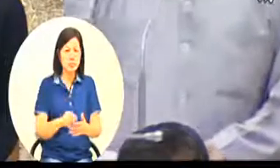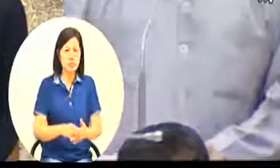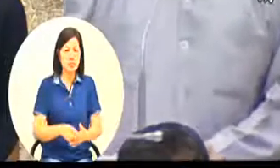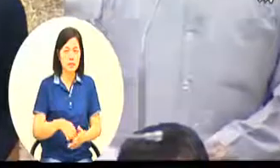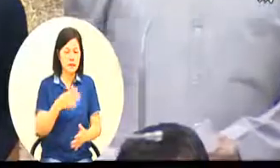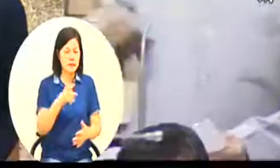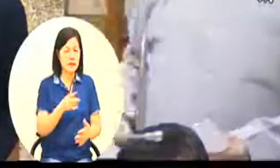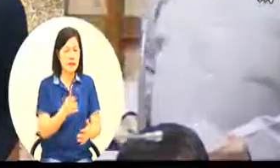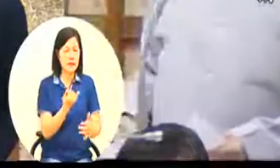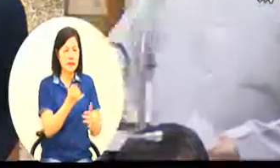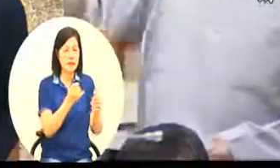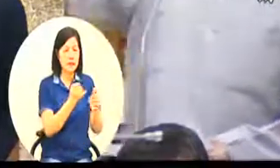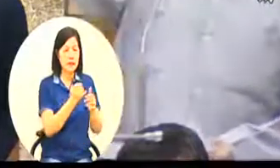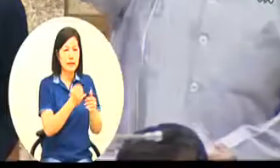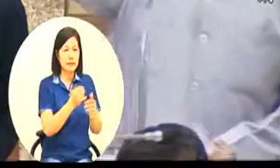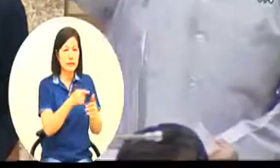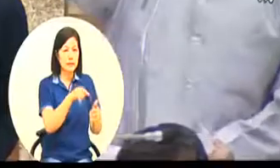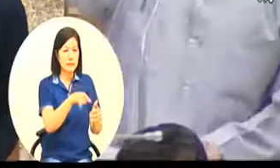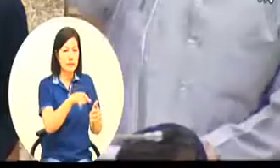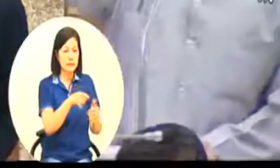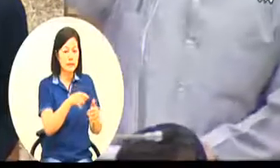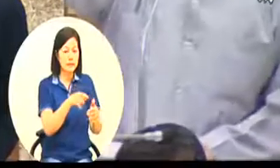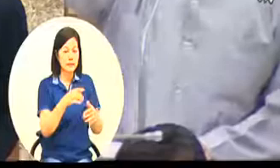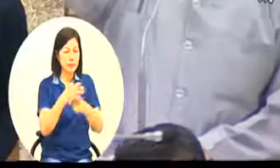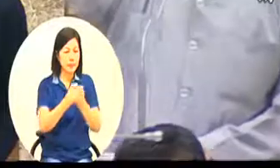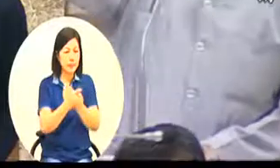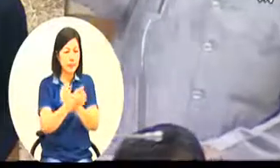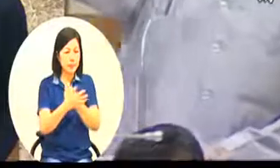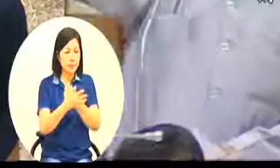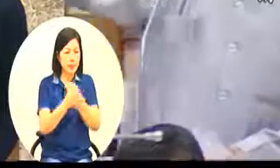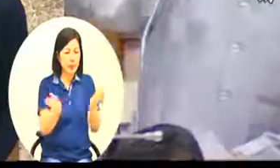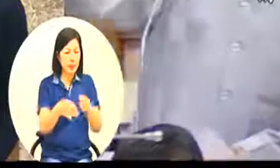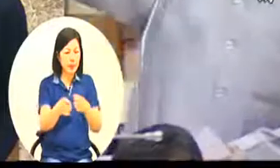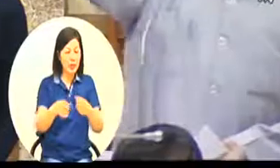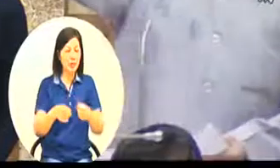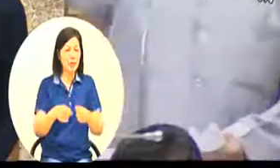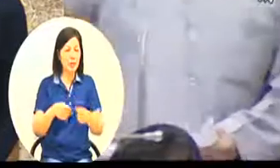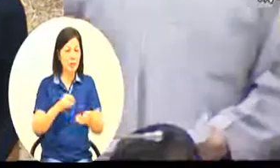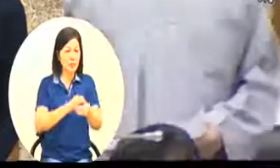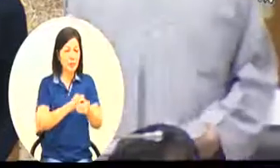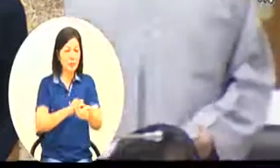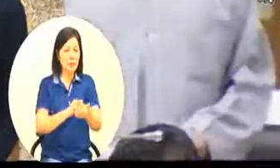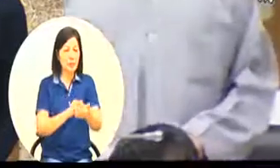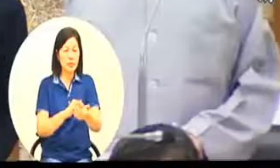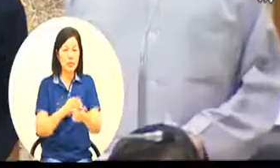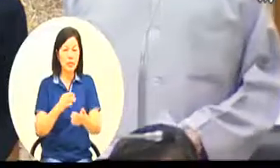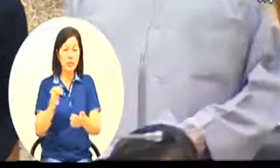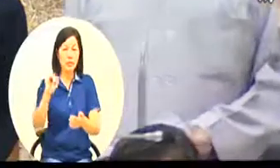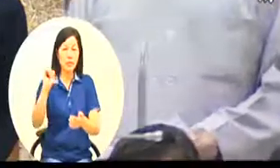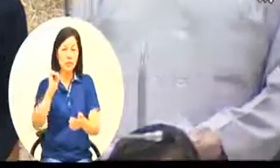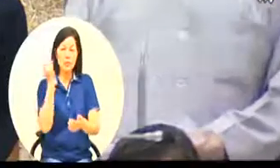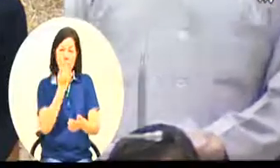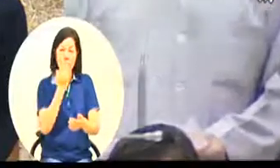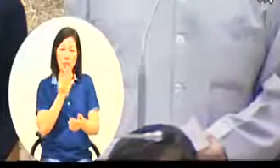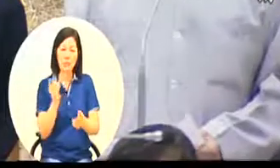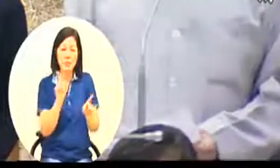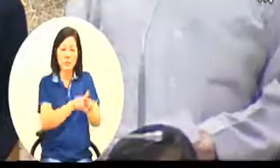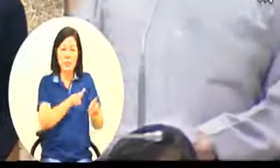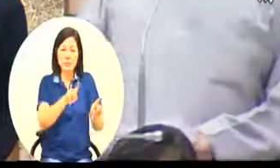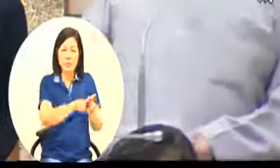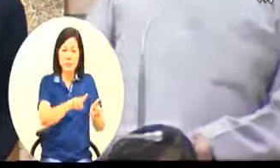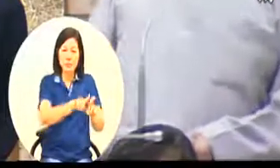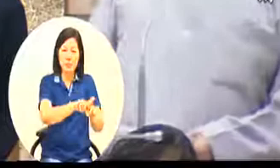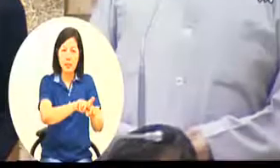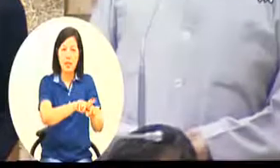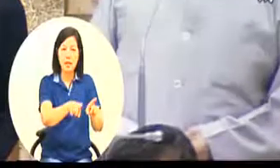间坐关八十天的保外就医，穿西装挂内裤带，两个小姐陪伴伫遐咧，你安尼伫遐底吼，